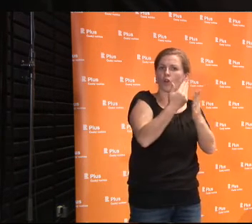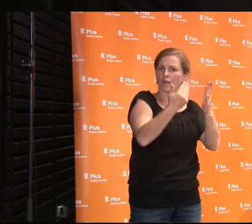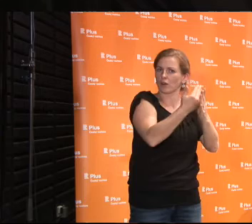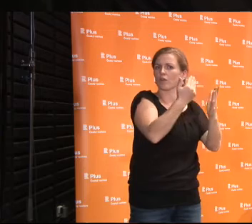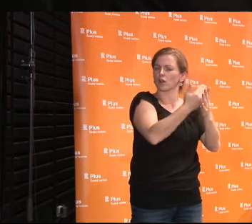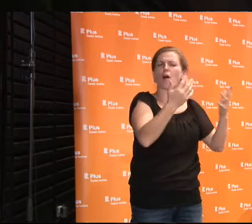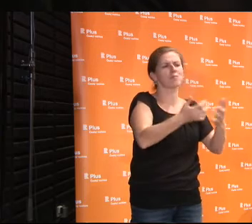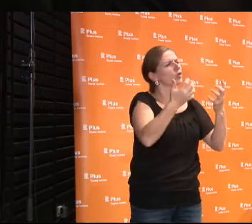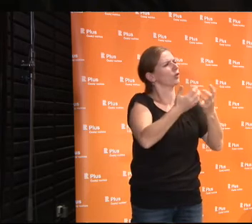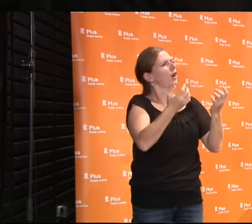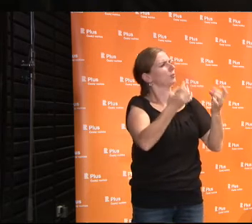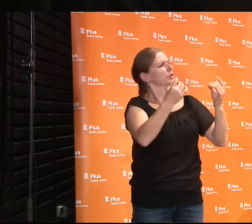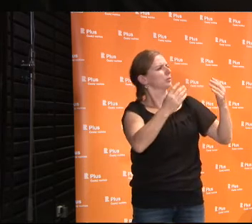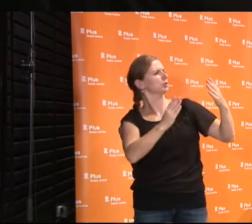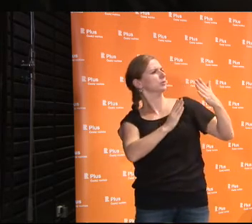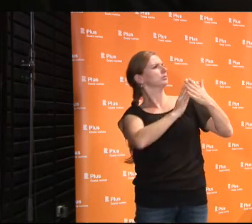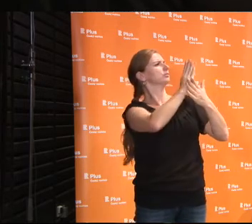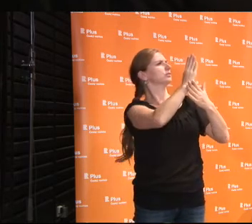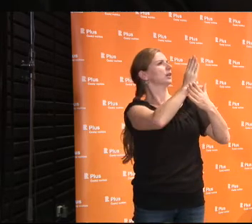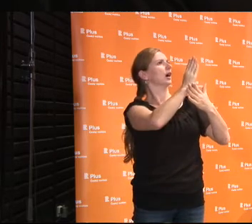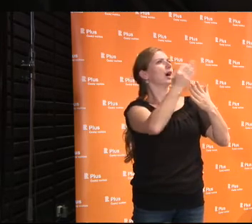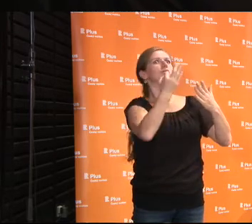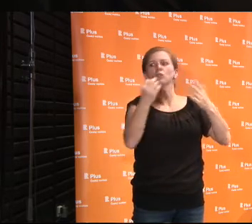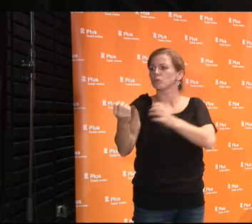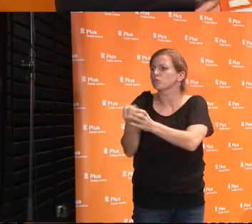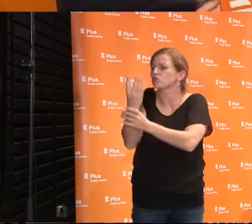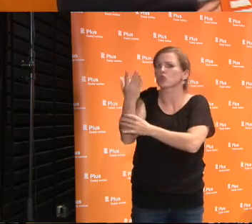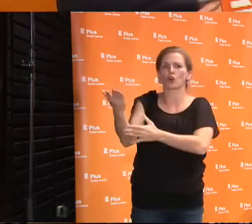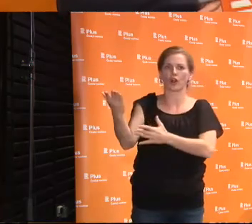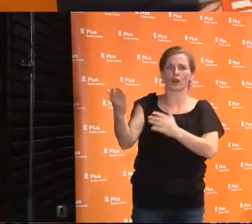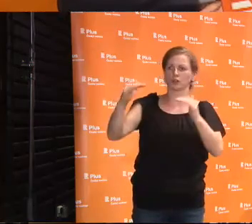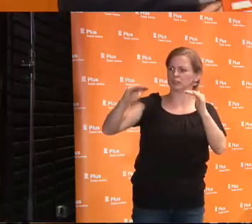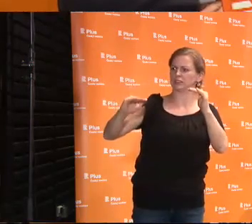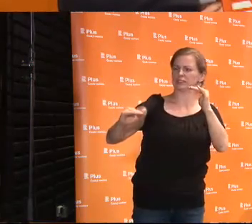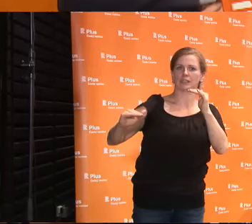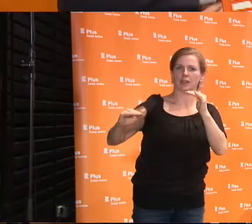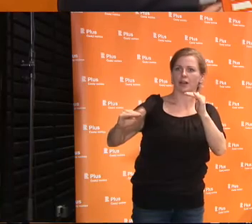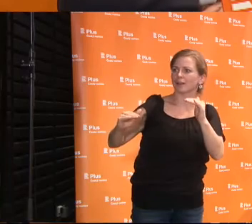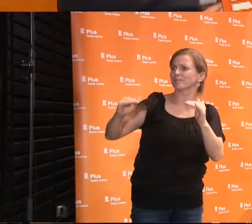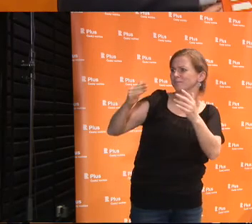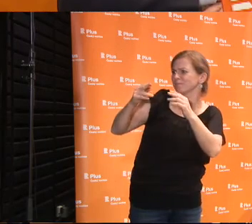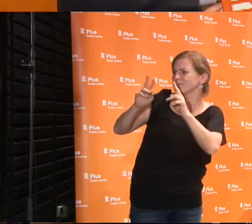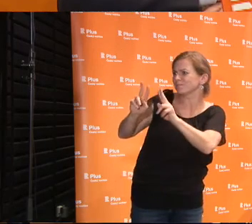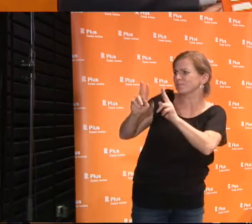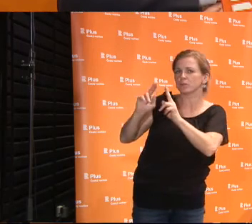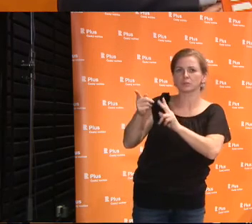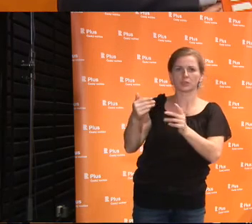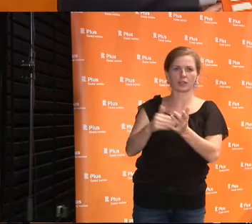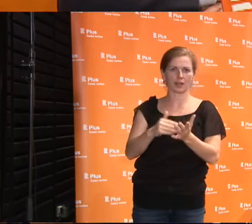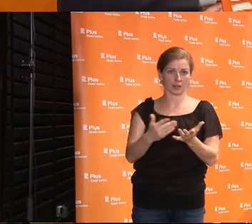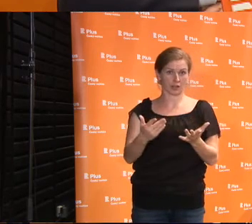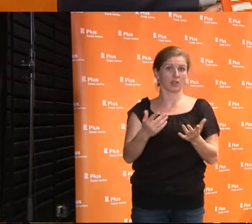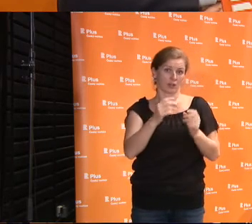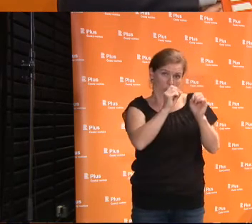možnosti produktivity a růstu, tak jestli není spíš nějaká cesta začít se bavit o dobře, řekněme tedy